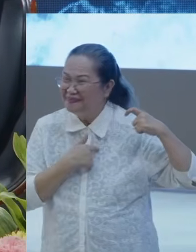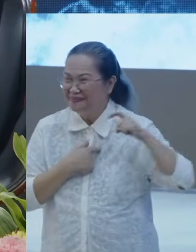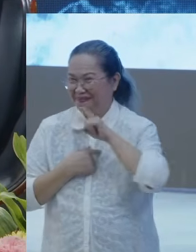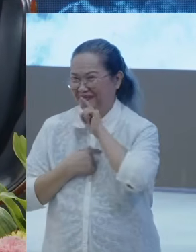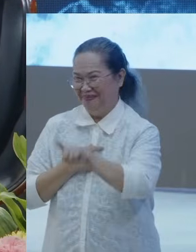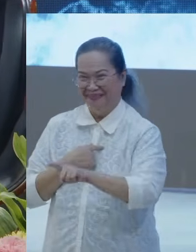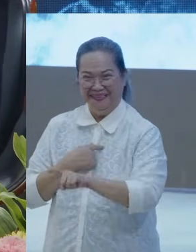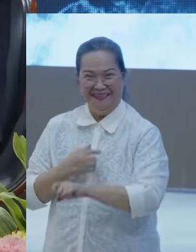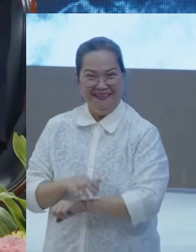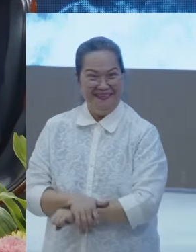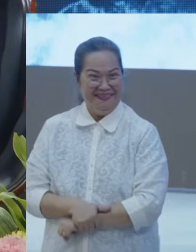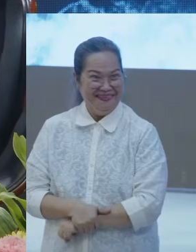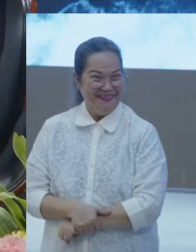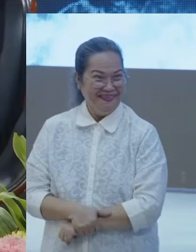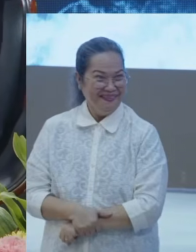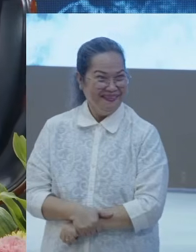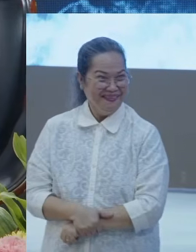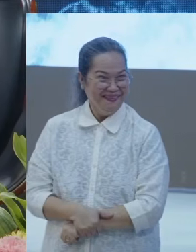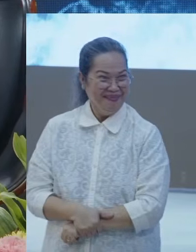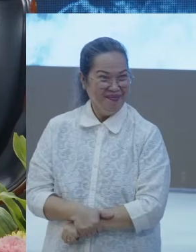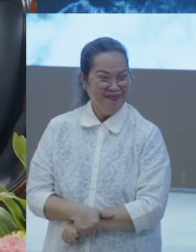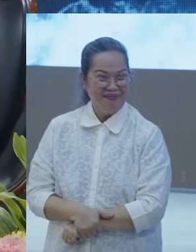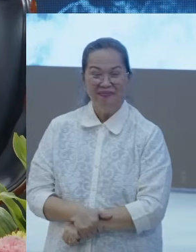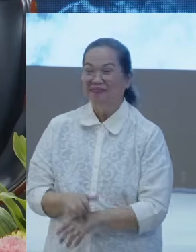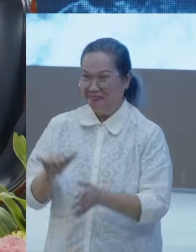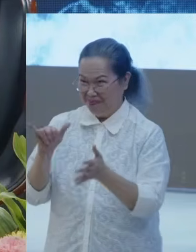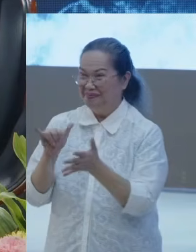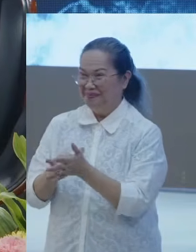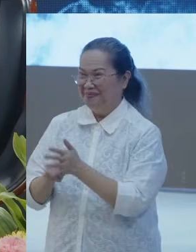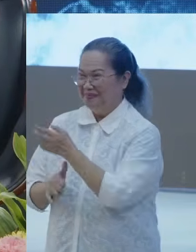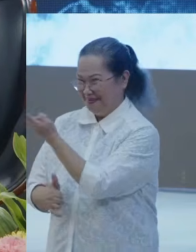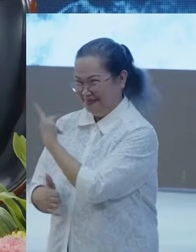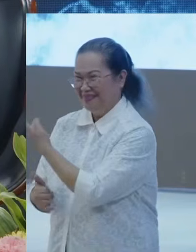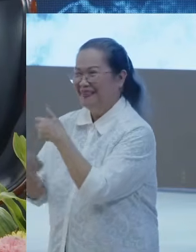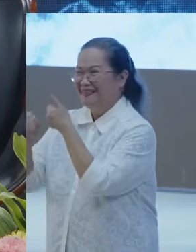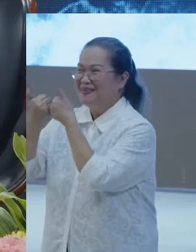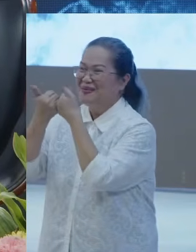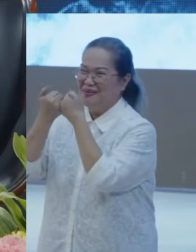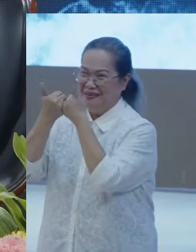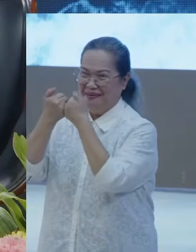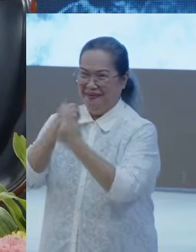No? So, pwede na kami na. No?